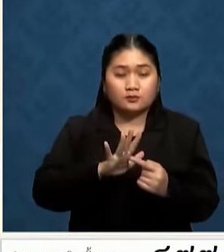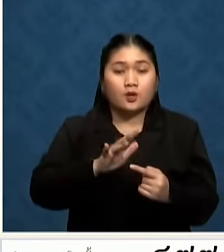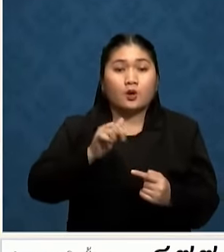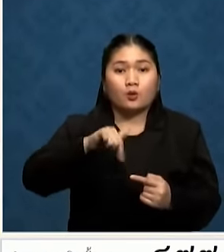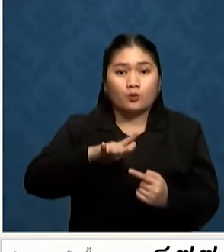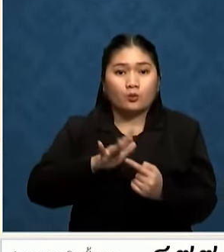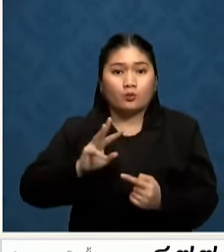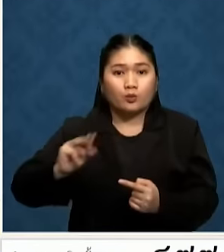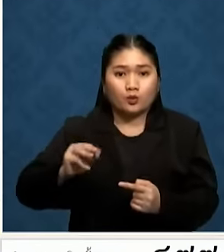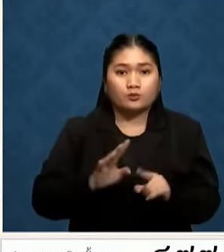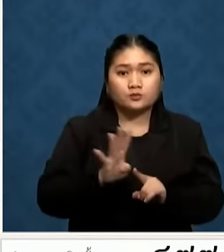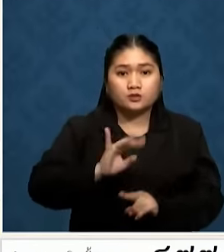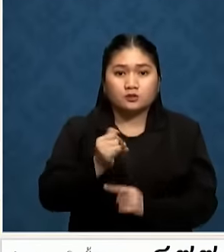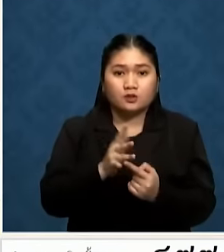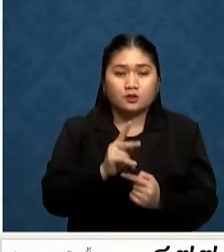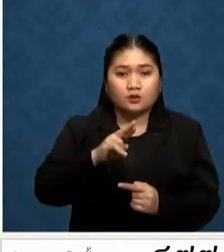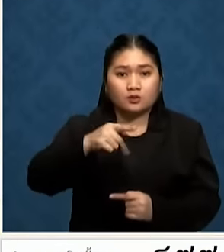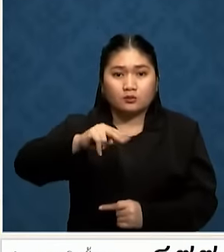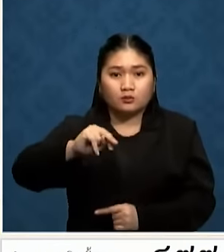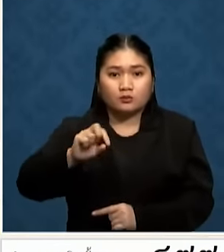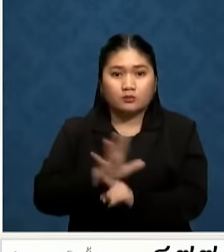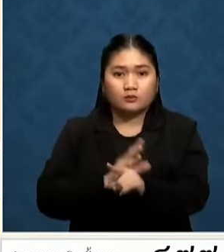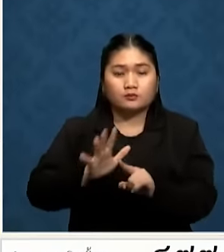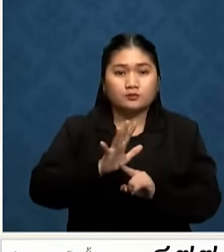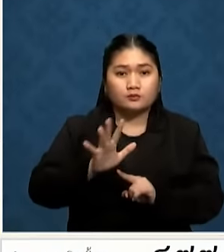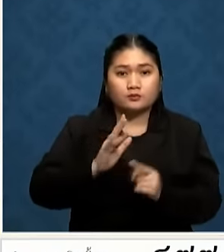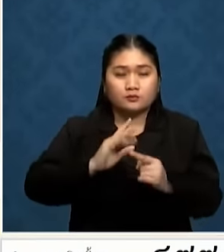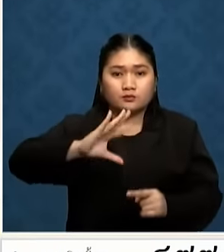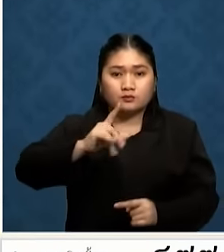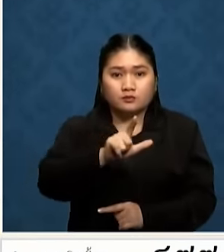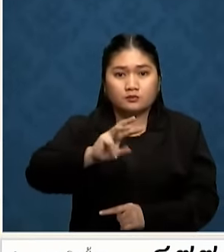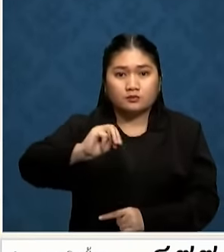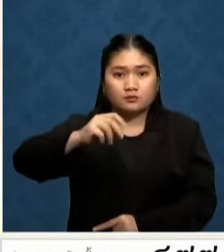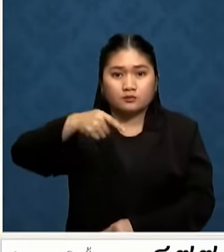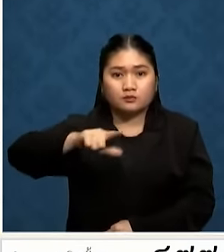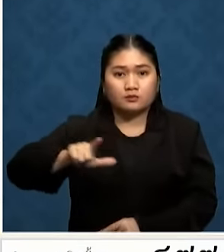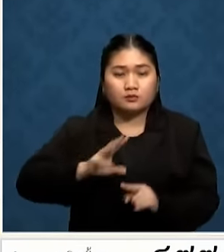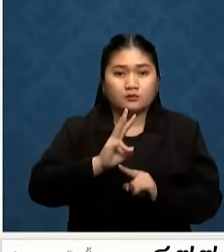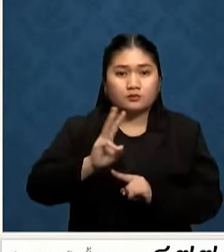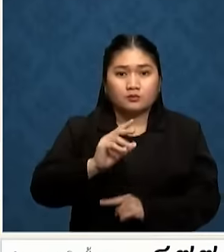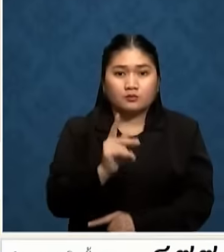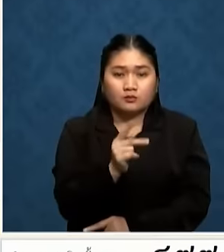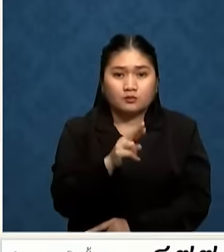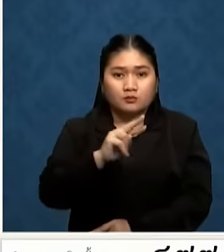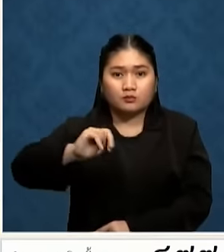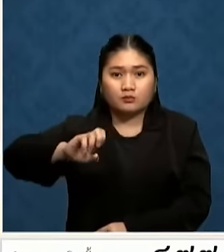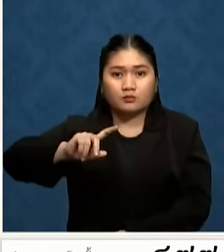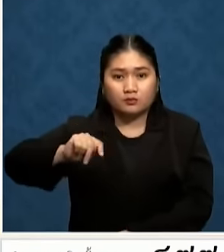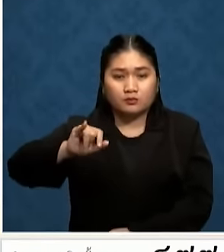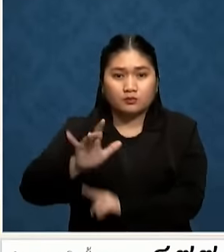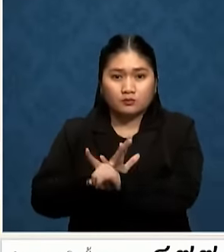กุล4.นจักะพงแสงมนี5.นเฉลิมพลเพ่นสูตร6. ในกรณิศโนนจุย